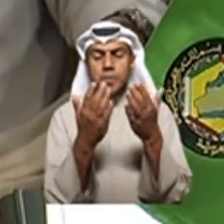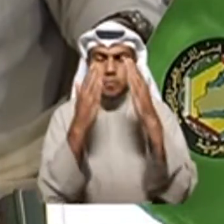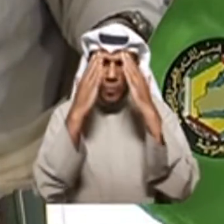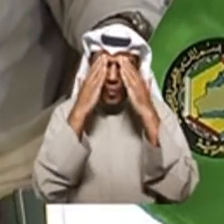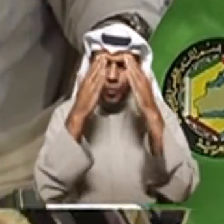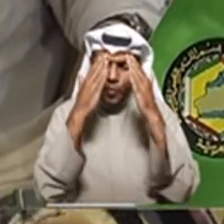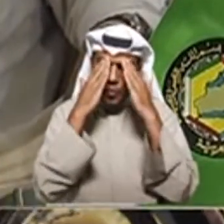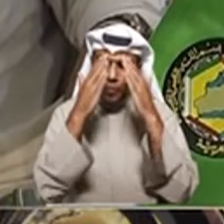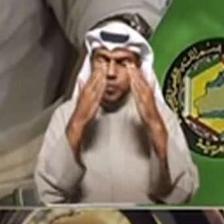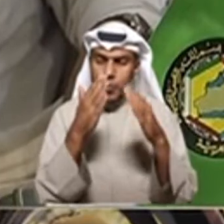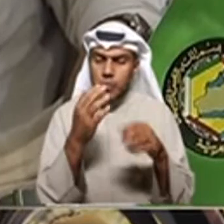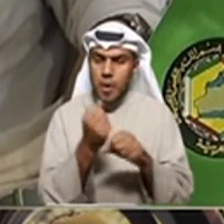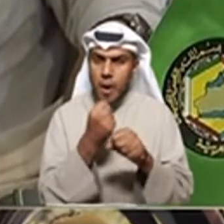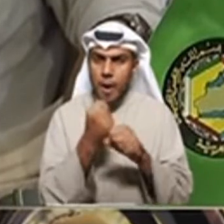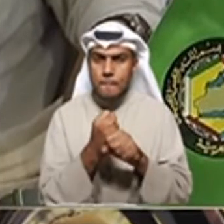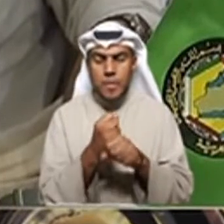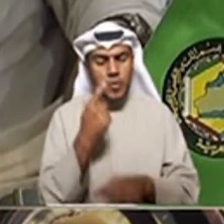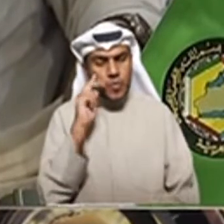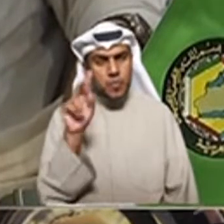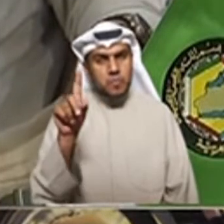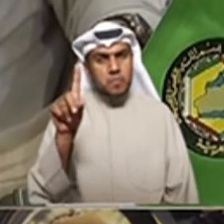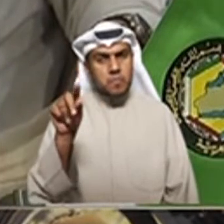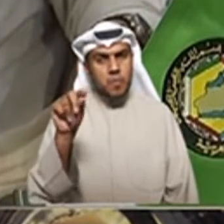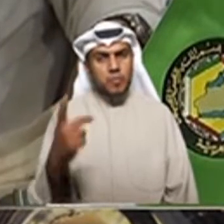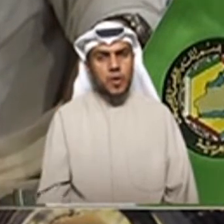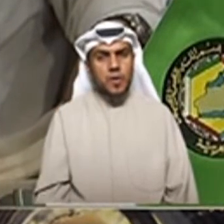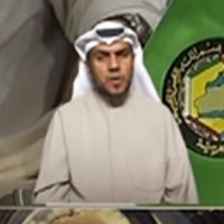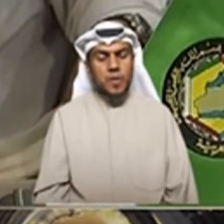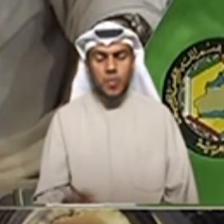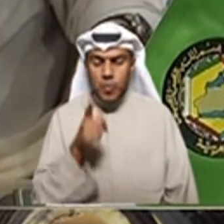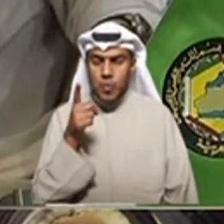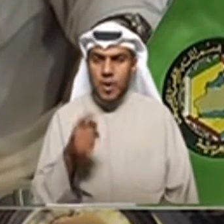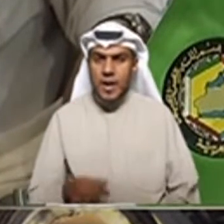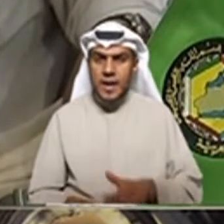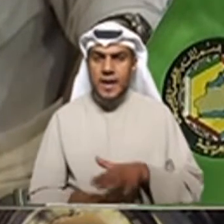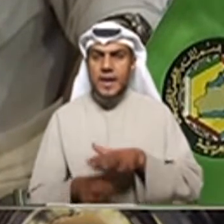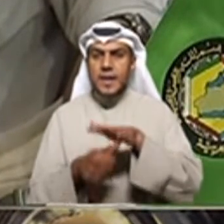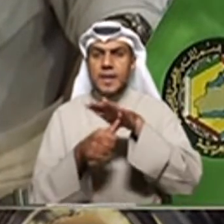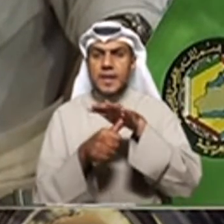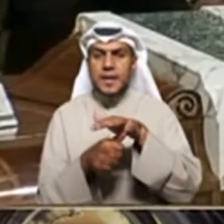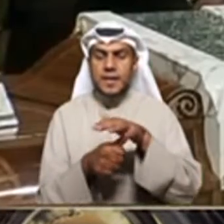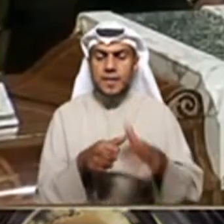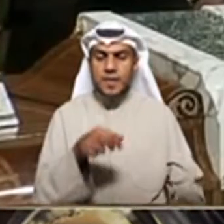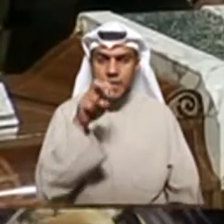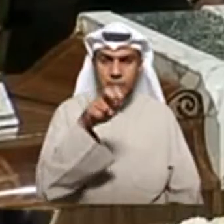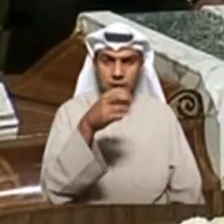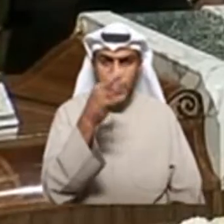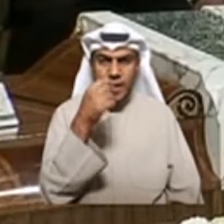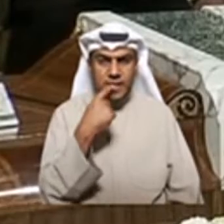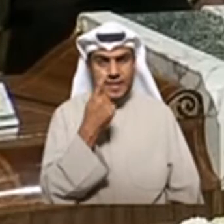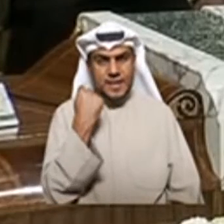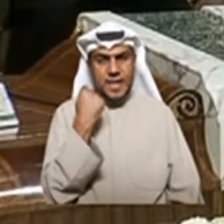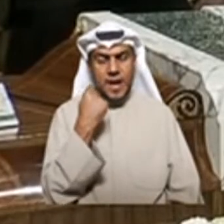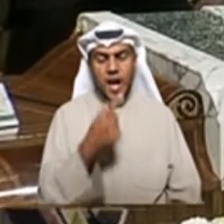التقدير والعرفان على ما تميزت به رئاسة سموكم الكريمة للدورة 38 للمجلس